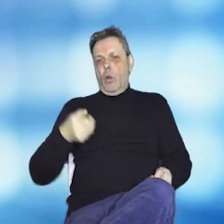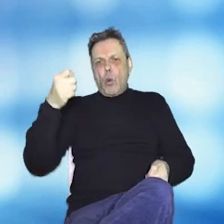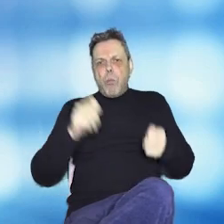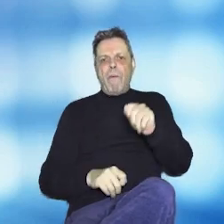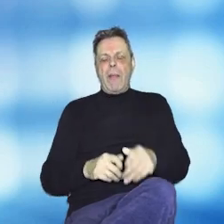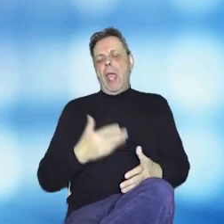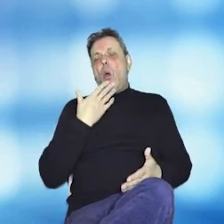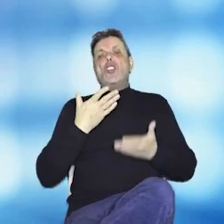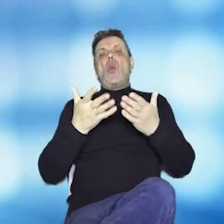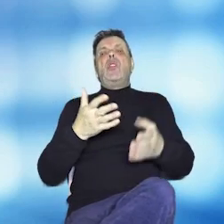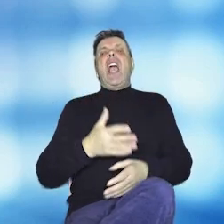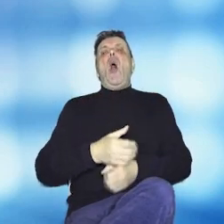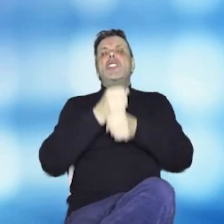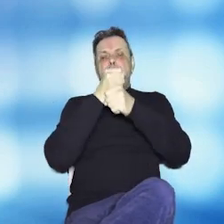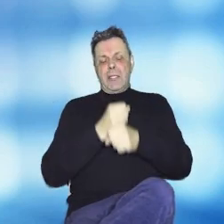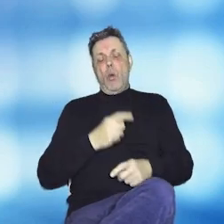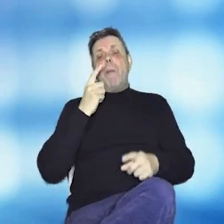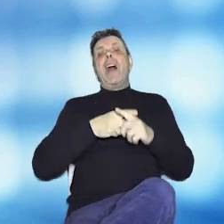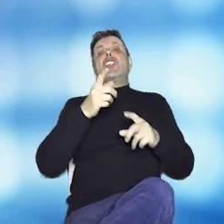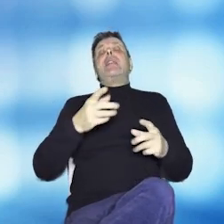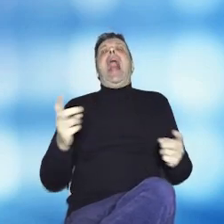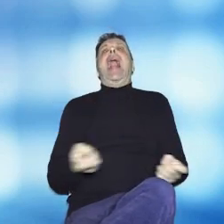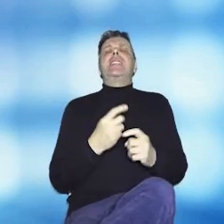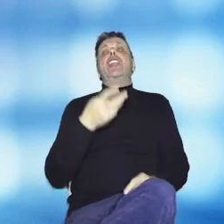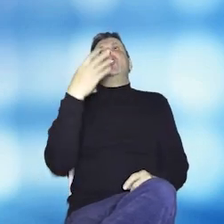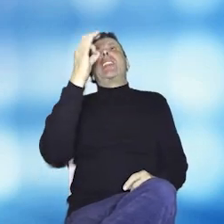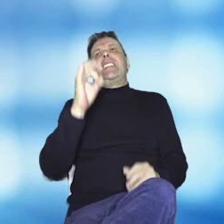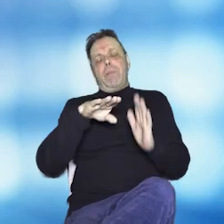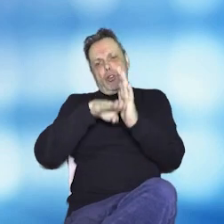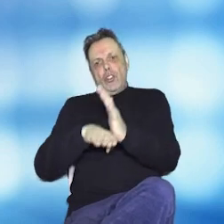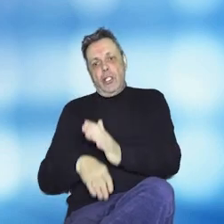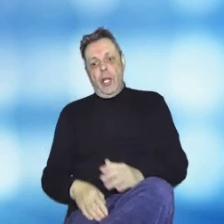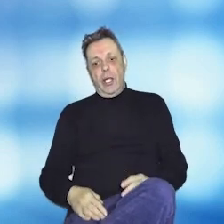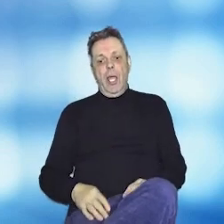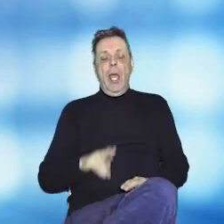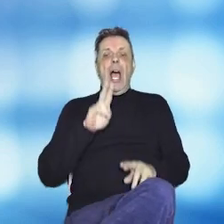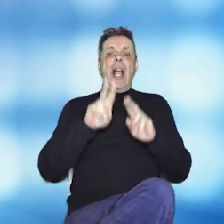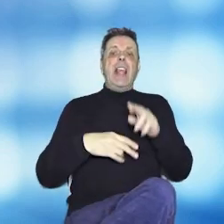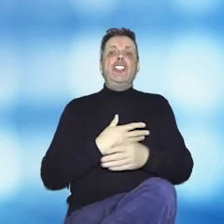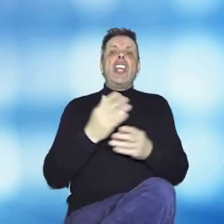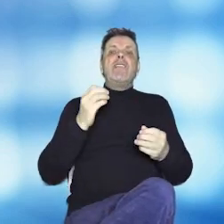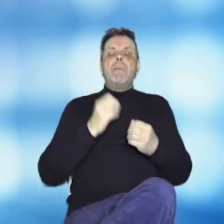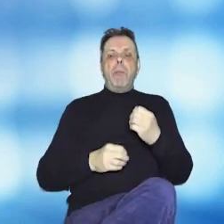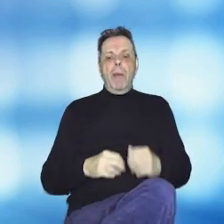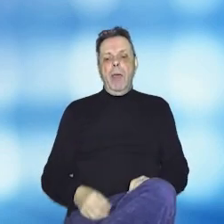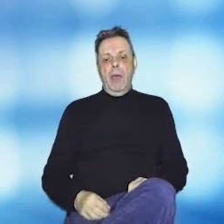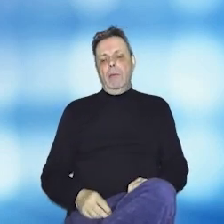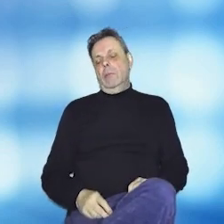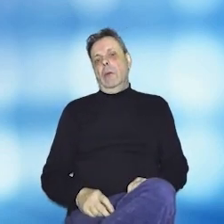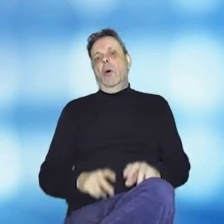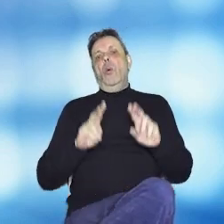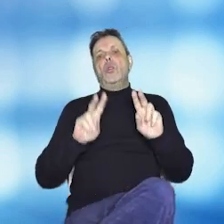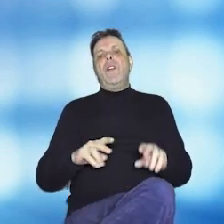često nudi kao spas, koje baš je tada na akciji, jel da, 40% sniženju, a riješit će te sve probleme, je